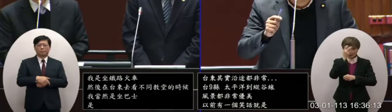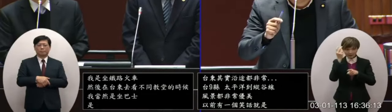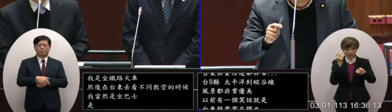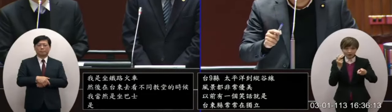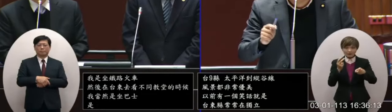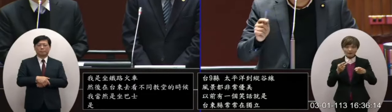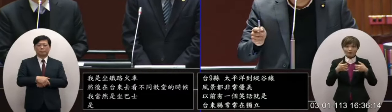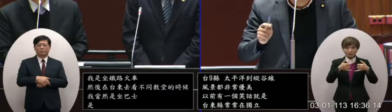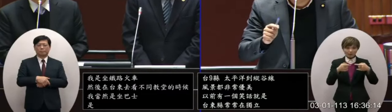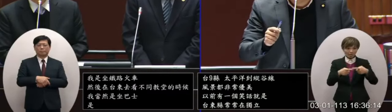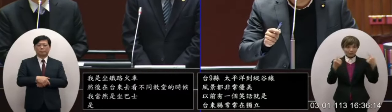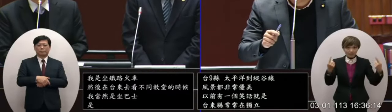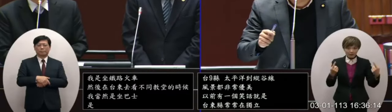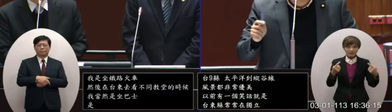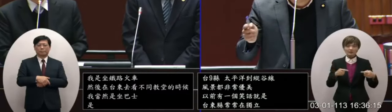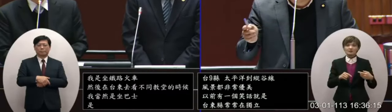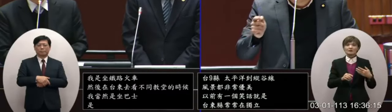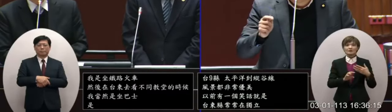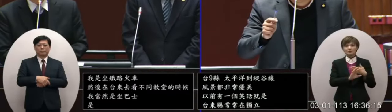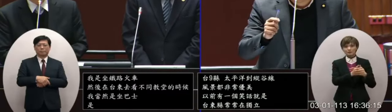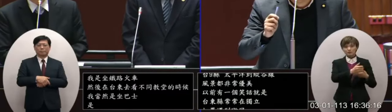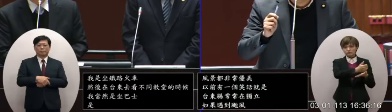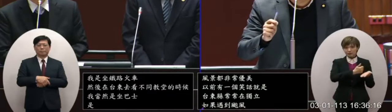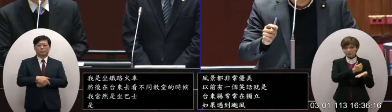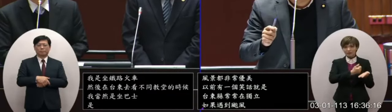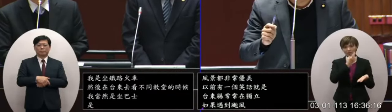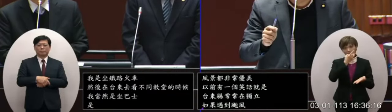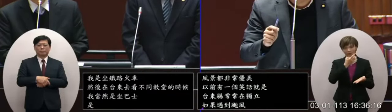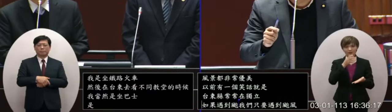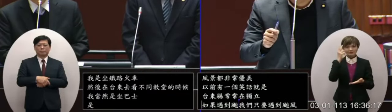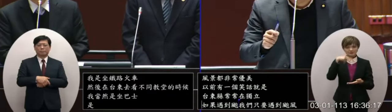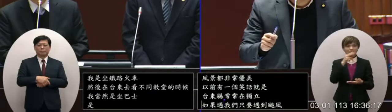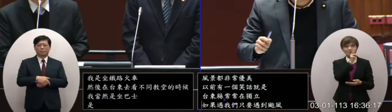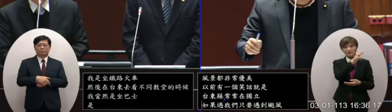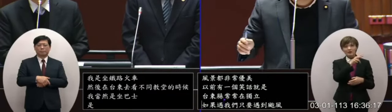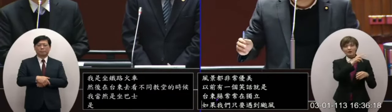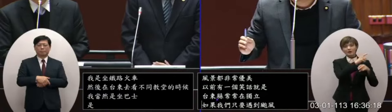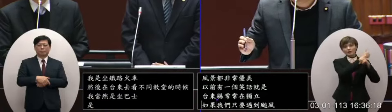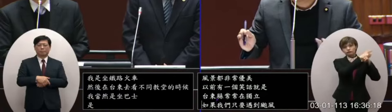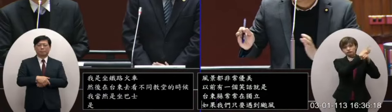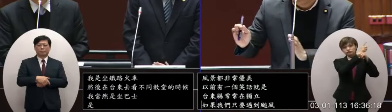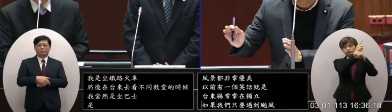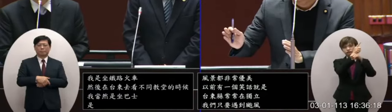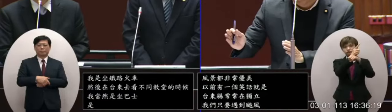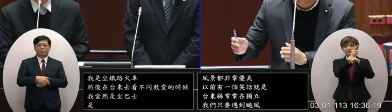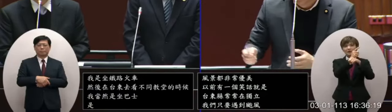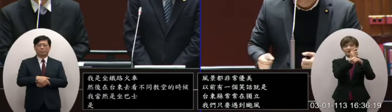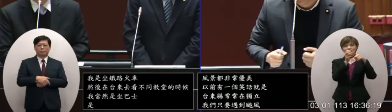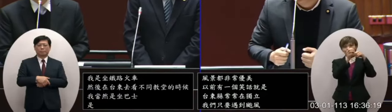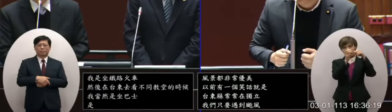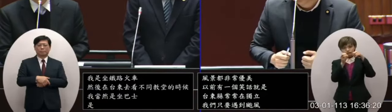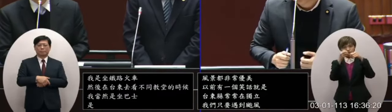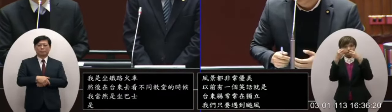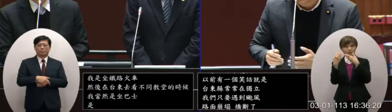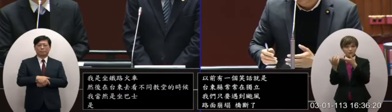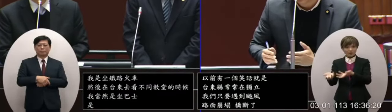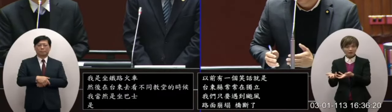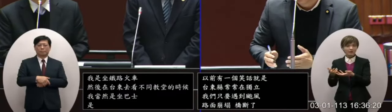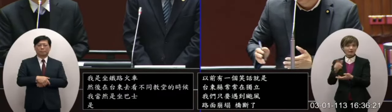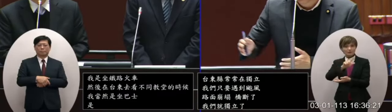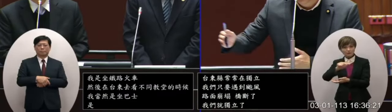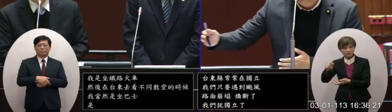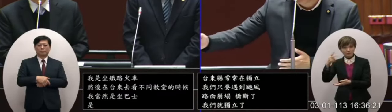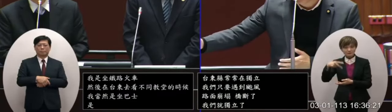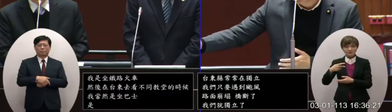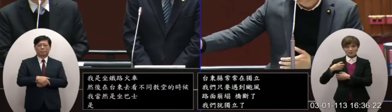东就独立了，物资进不来，只有靠空投，甚至还动用了国防部把那个军舰开到外海，然后我们那个交法渔